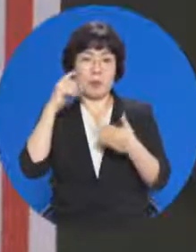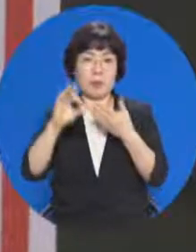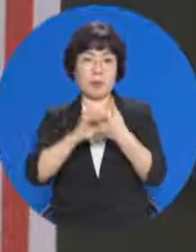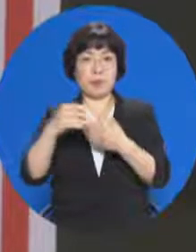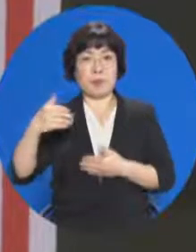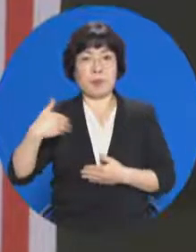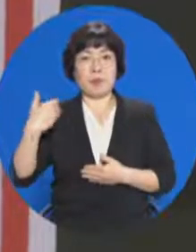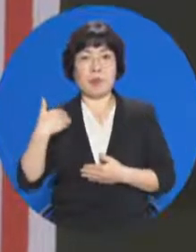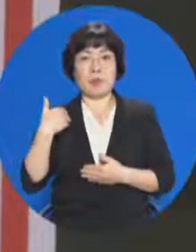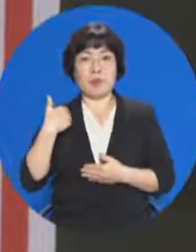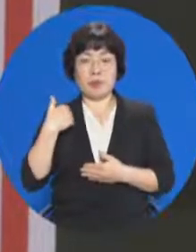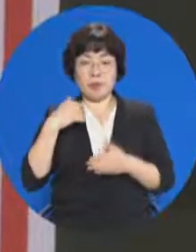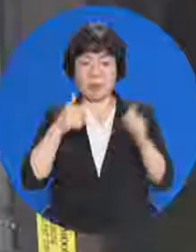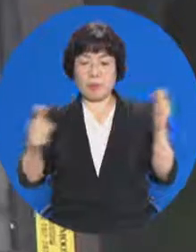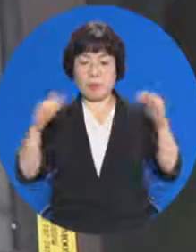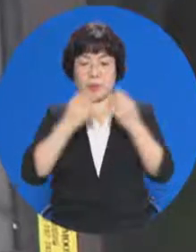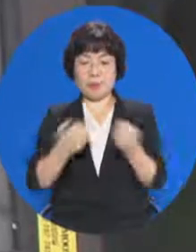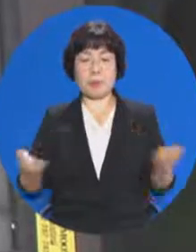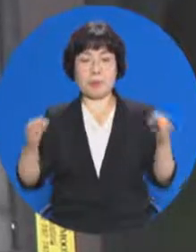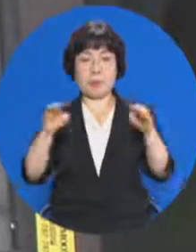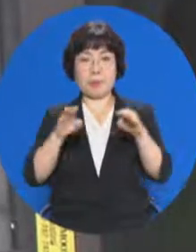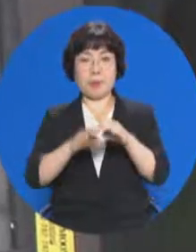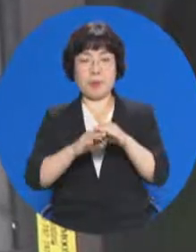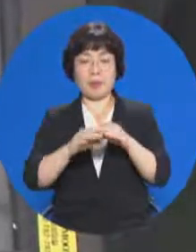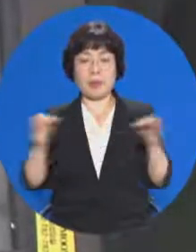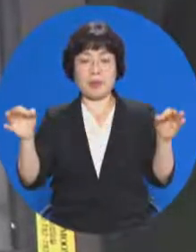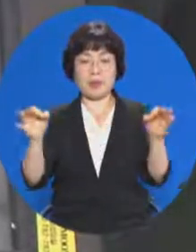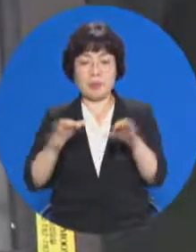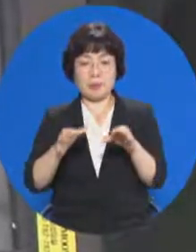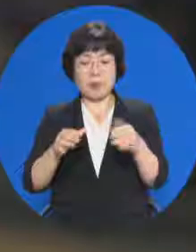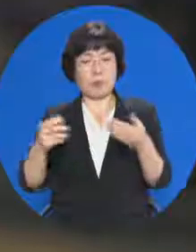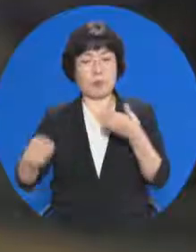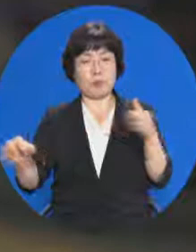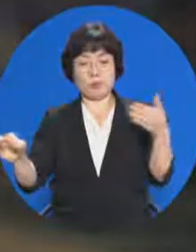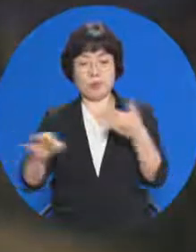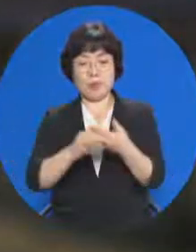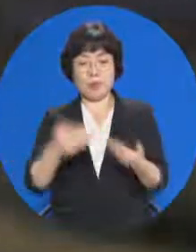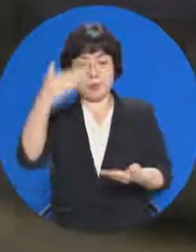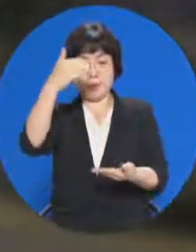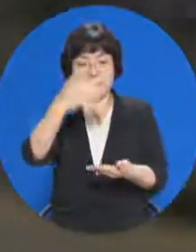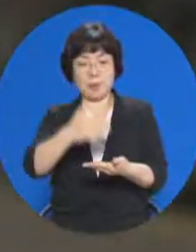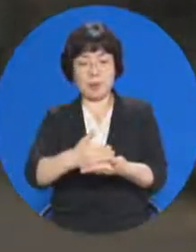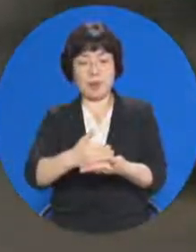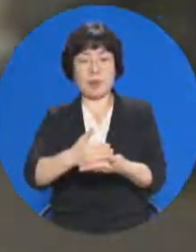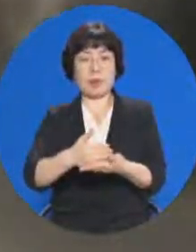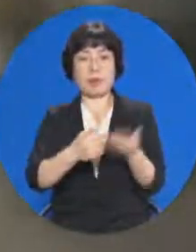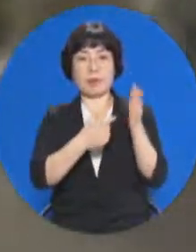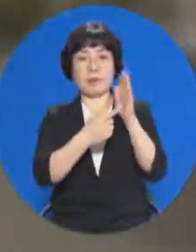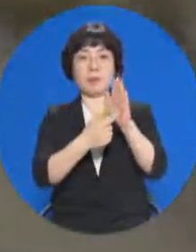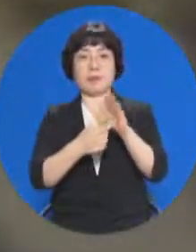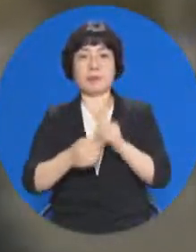대비해 일부 다중이용시설은 당분간 자체 휴업에 들어가기도 했습니다. MBC 뉴스 조희원입니다.